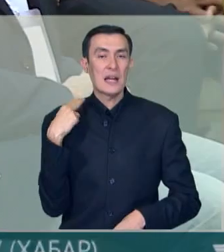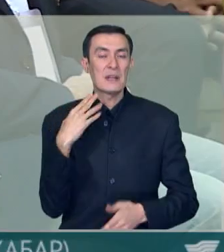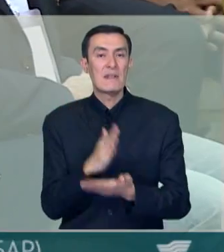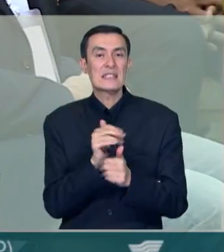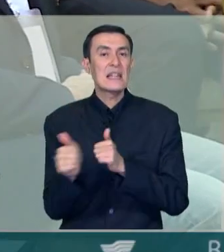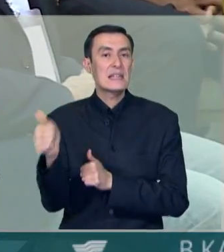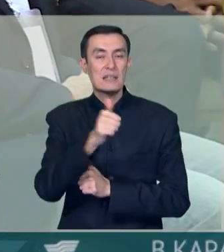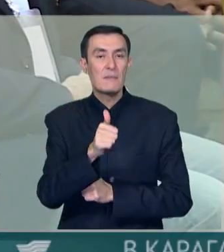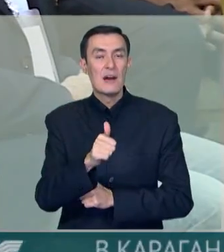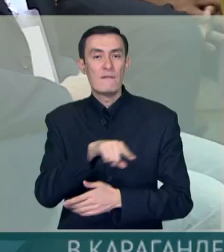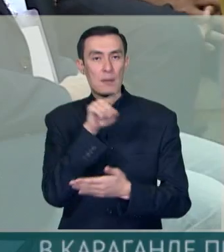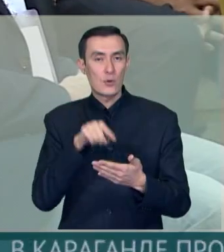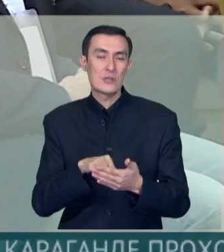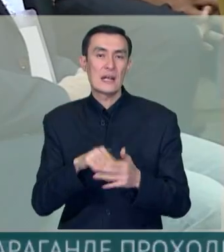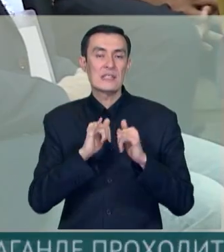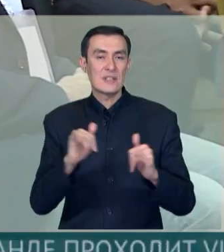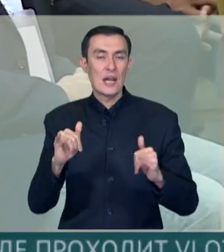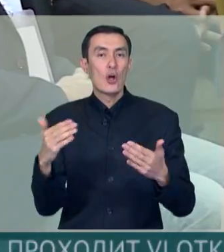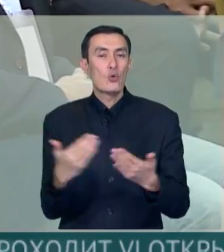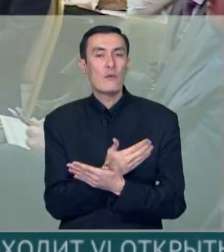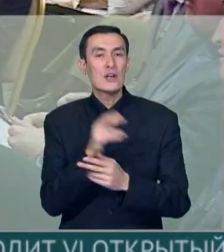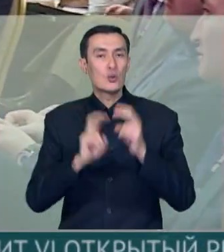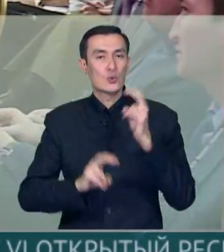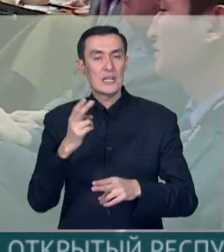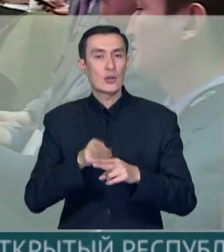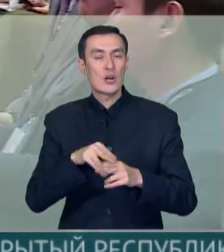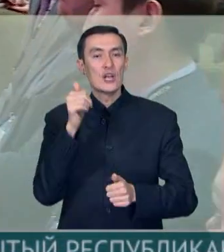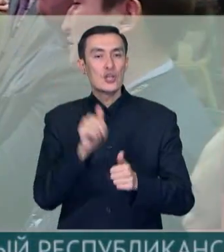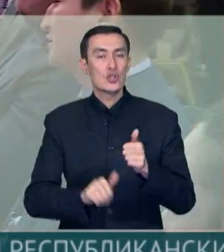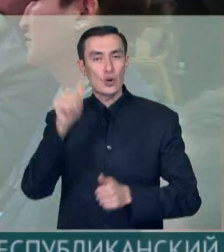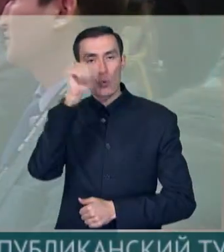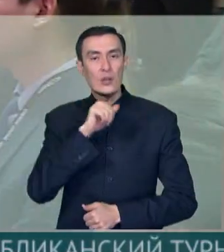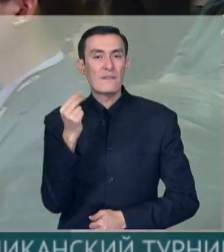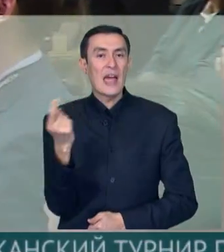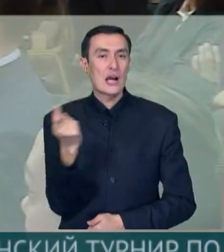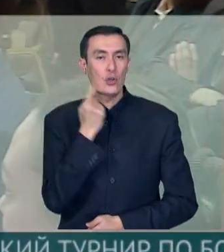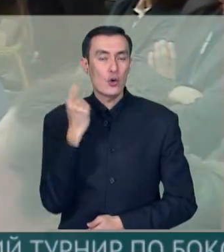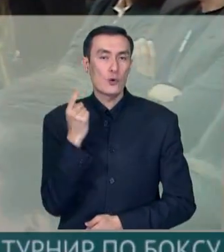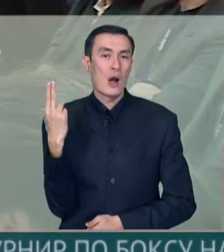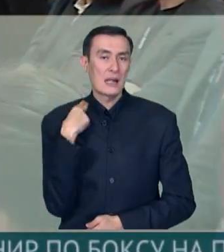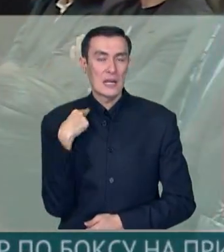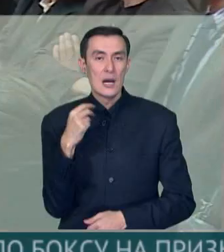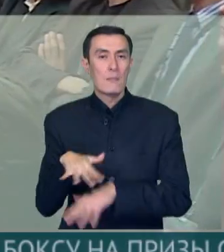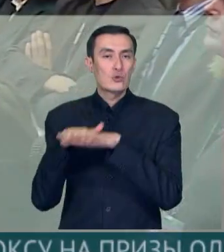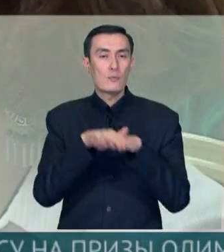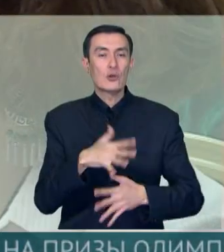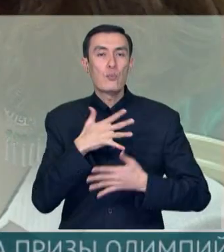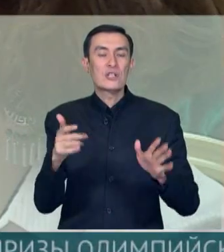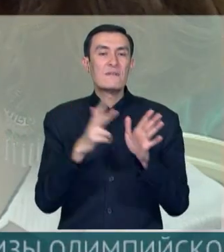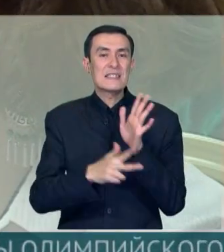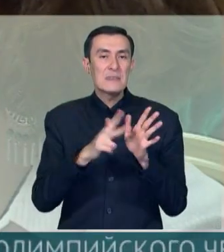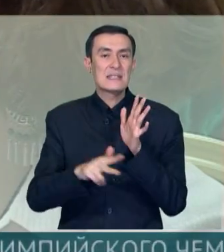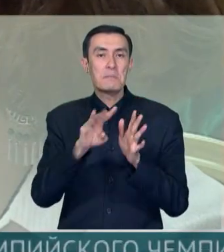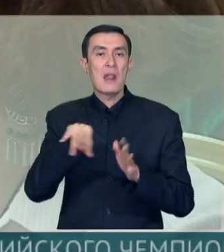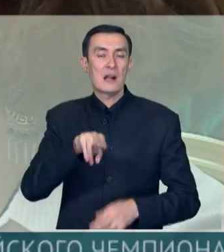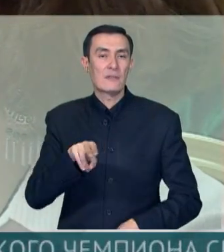в деле развития креативных индустрий, благодаря которым ежегодно в экономику этой страны поступает больше 80